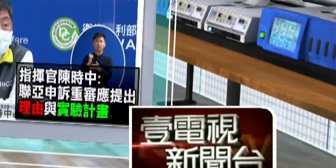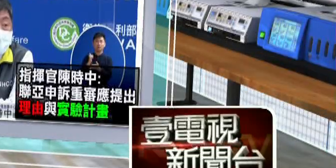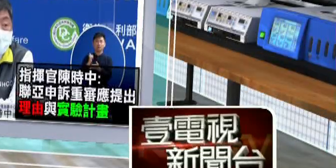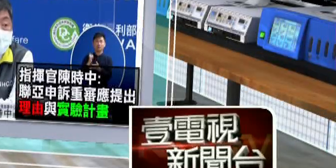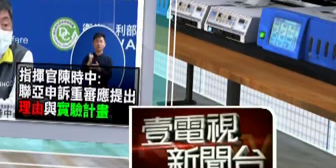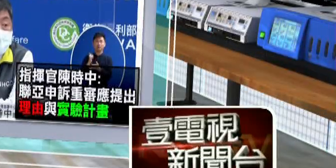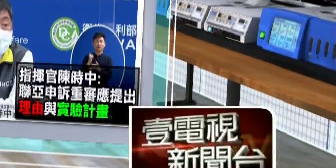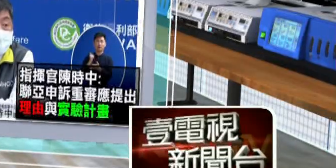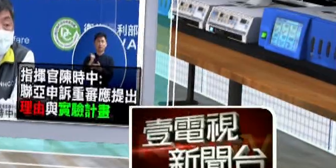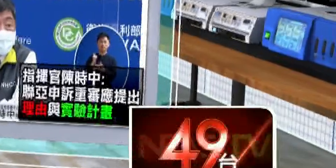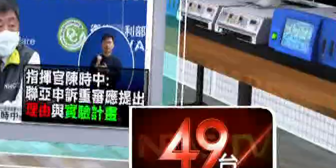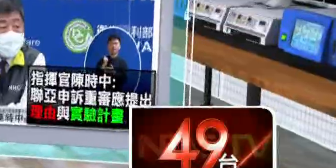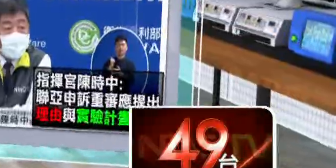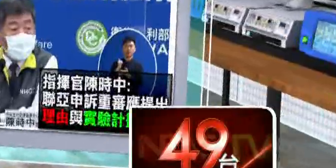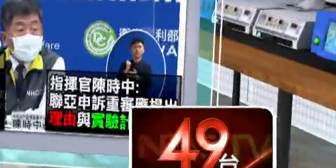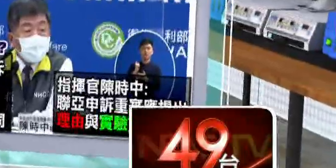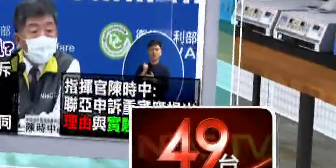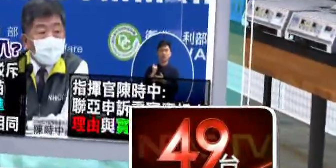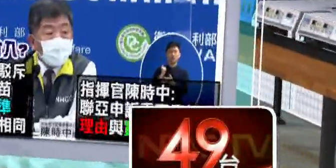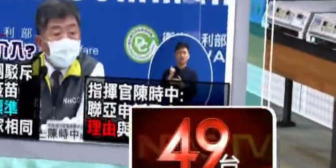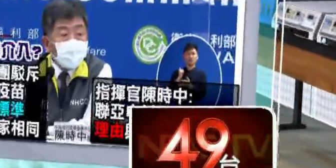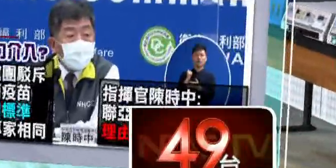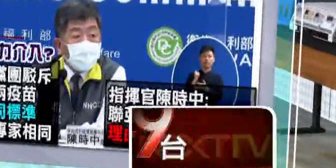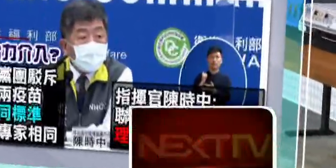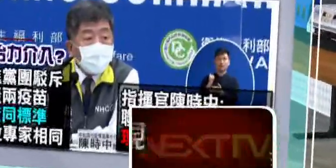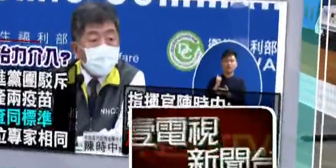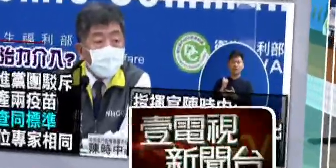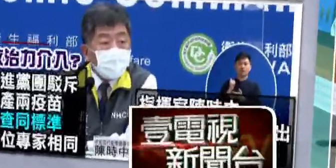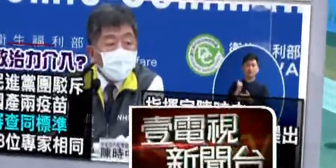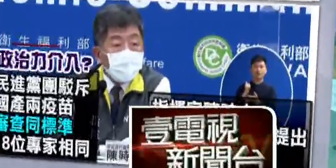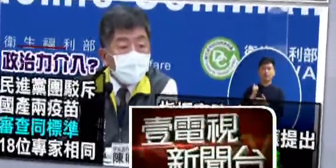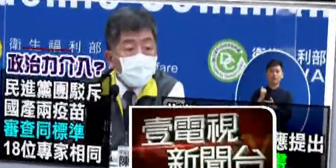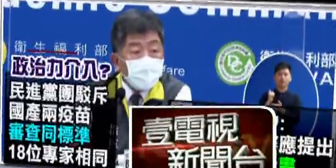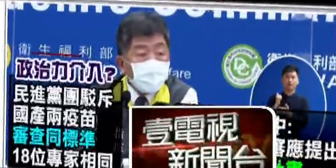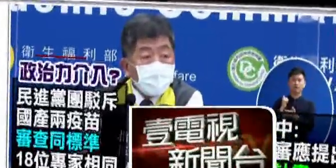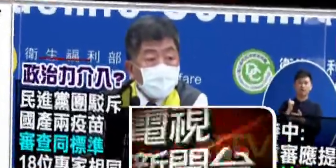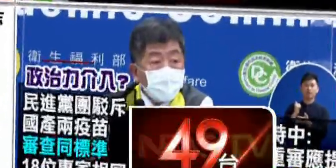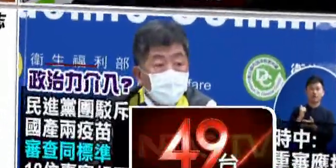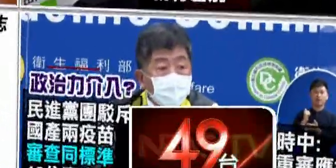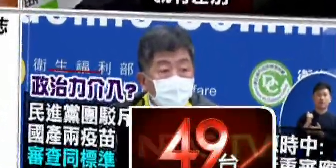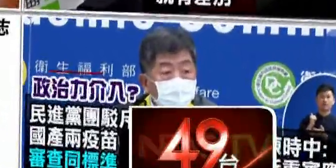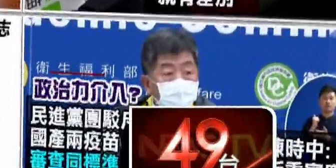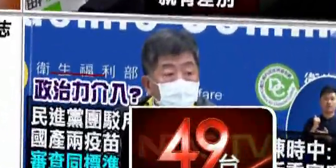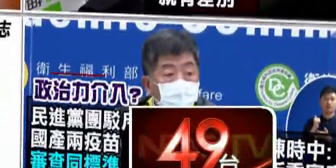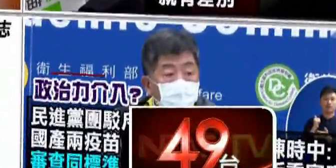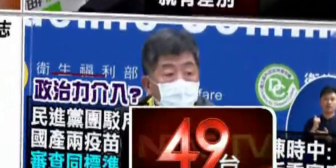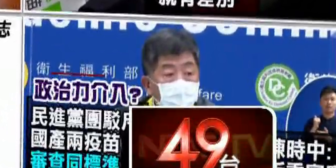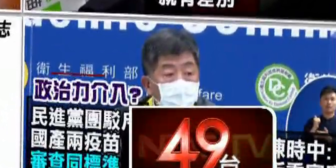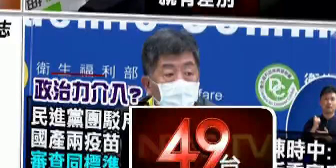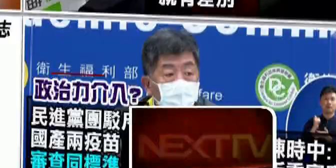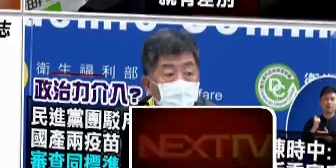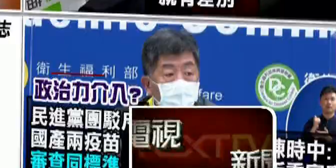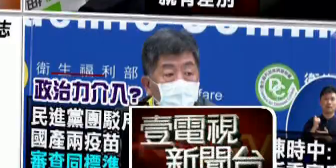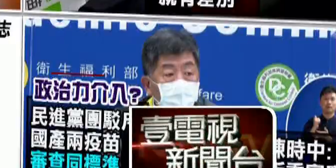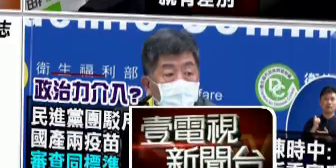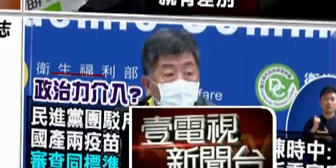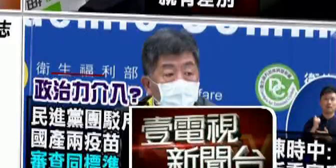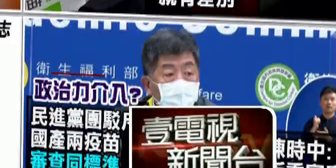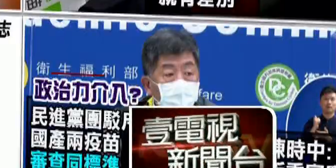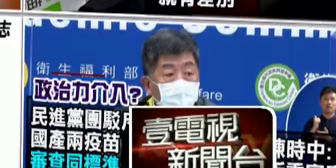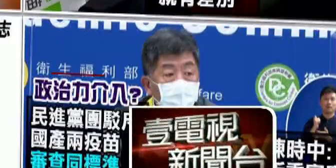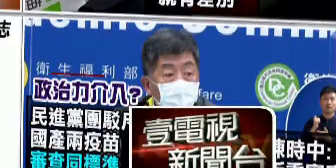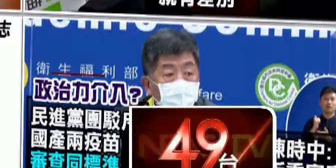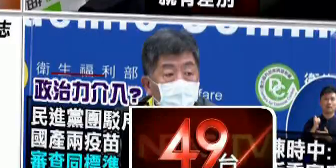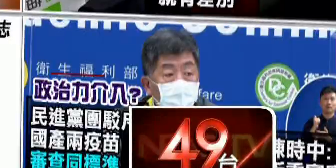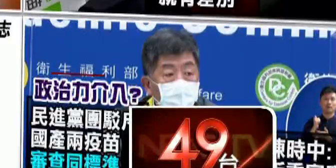却没有过关哦。好，我们再来看这两天引发话题的关键在于什么呢？就在于这综合的抗体数据没有达标。联雅就认为说，因为现在